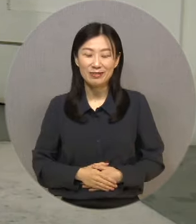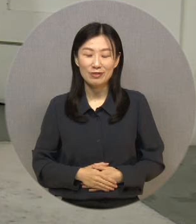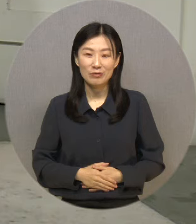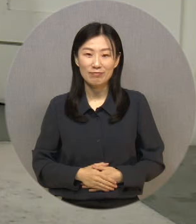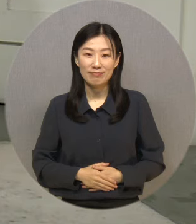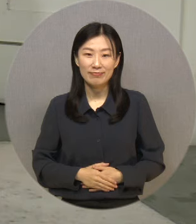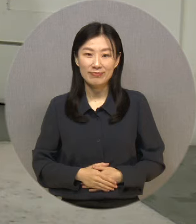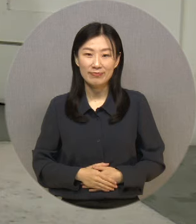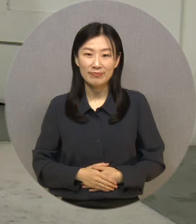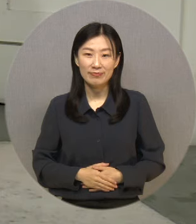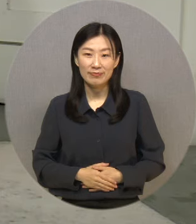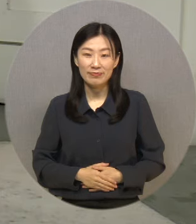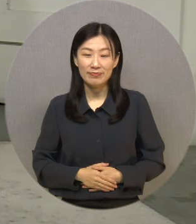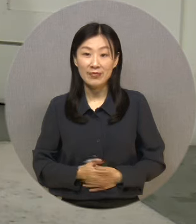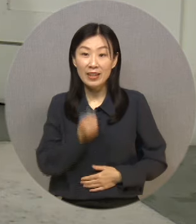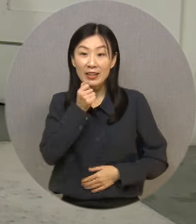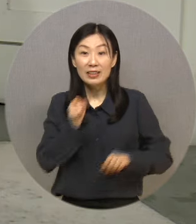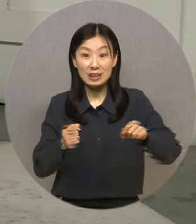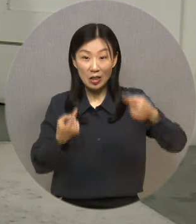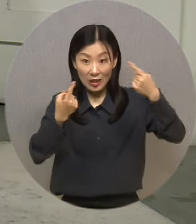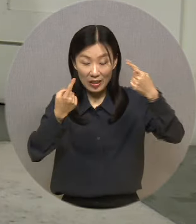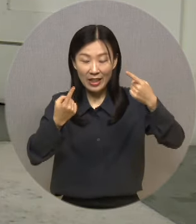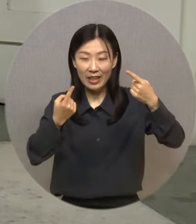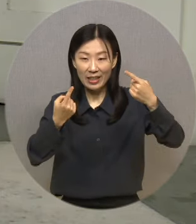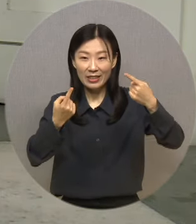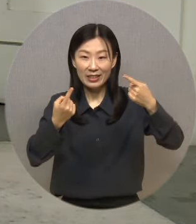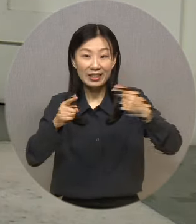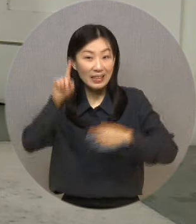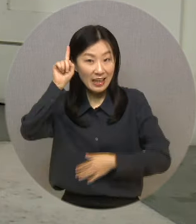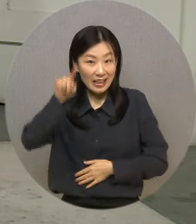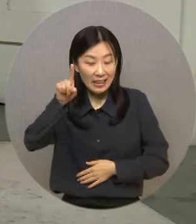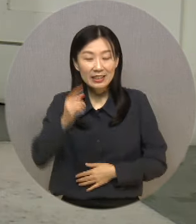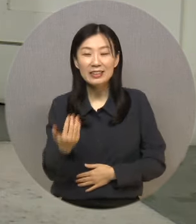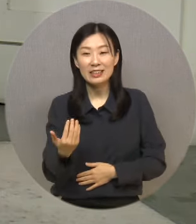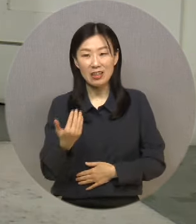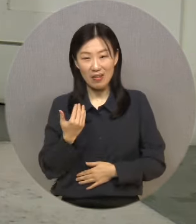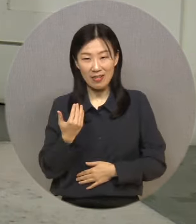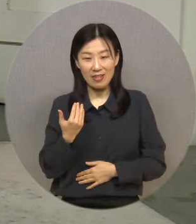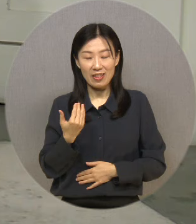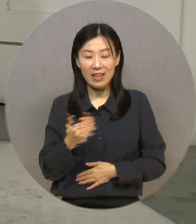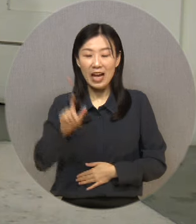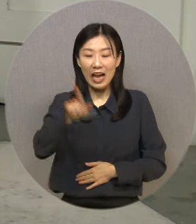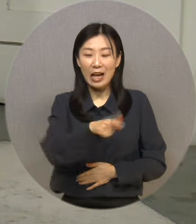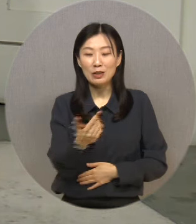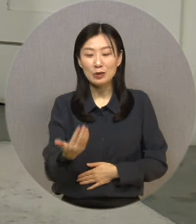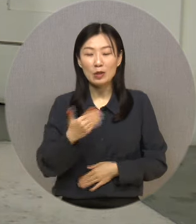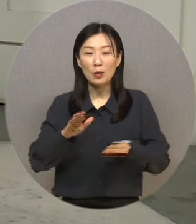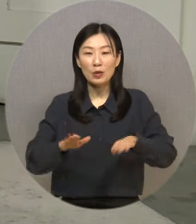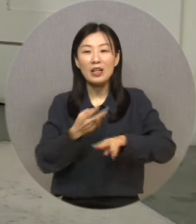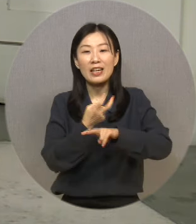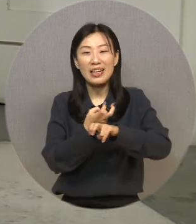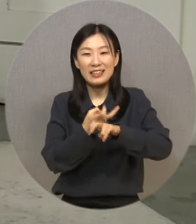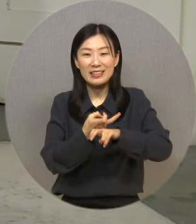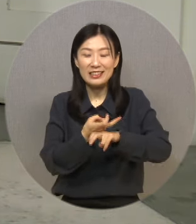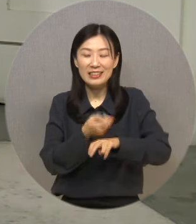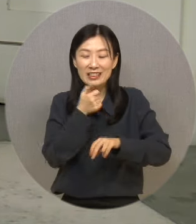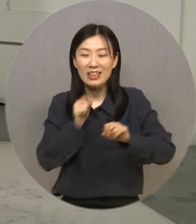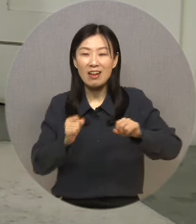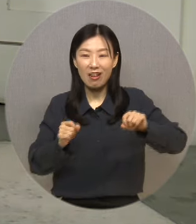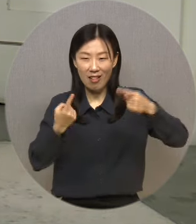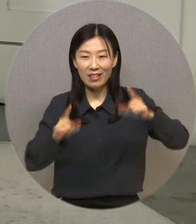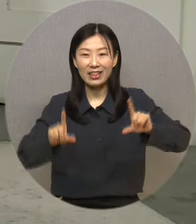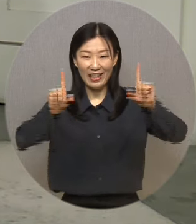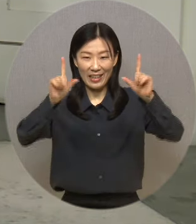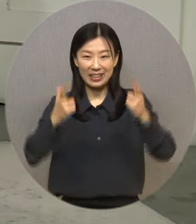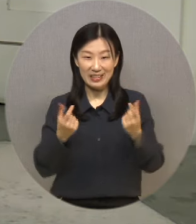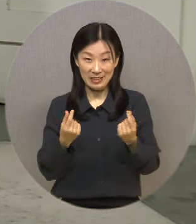그러니까 설날이 우리 설날이고 설 전날 오늘이에요. 오늘은 까치 설날인 것 같습니다.